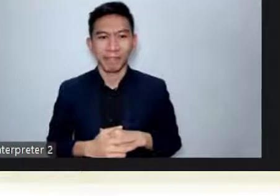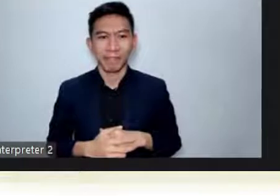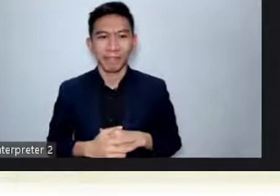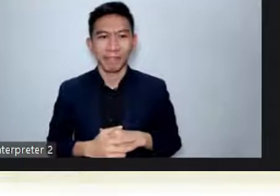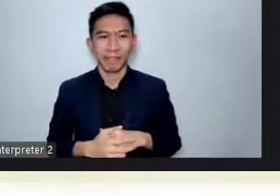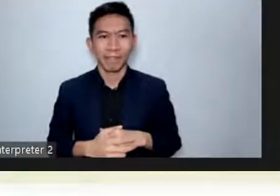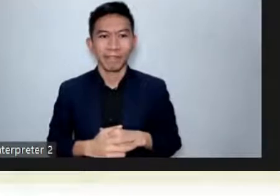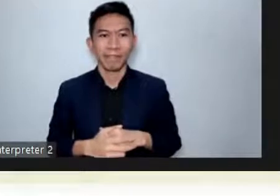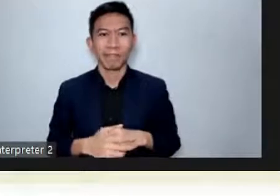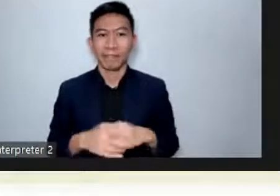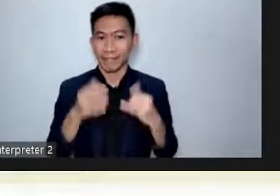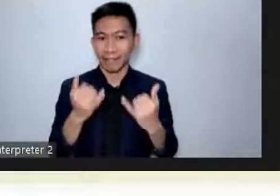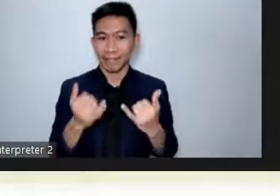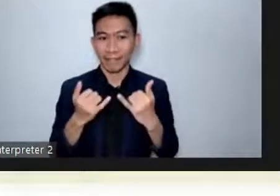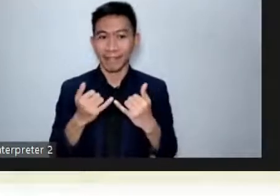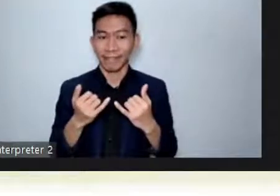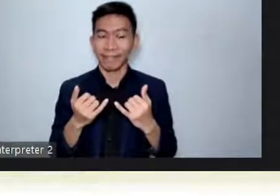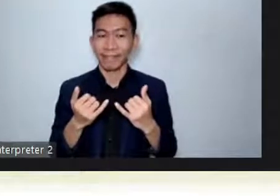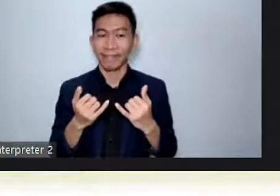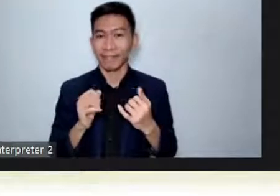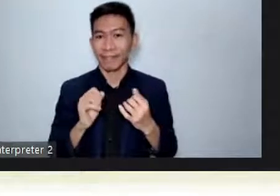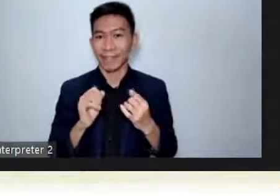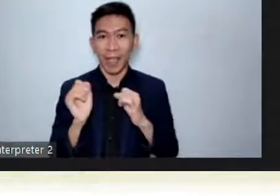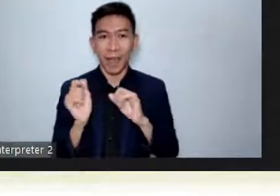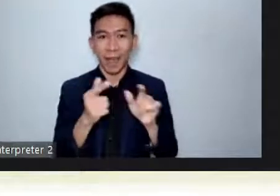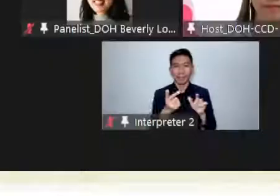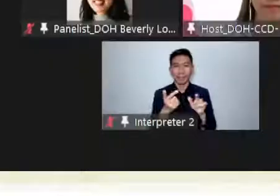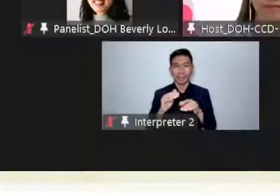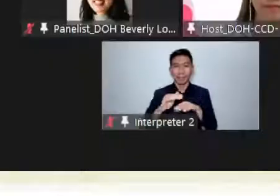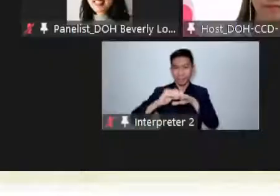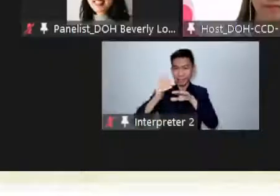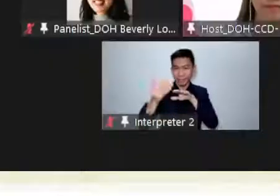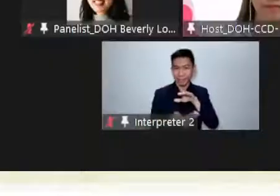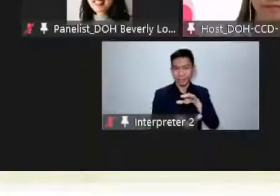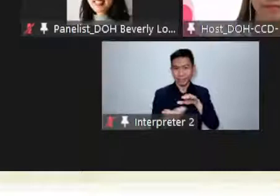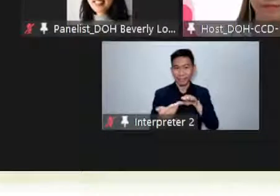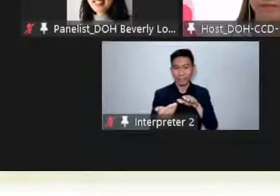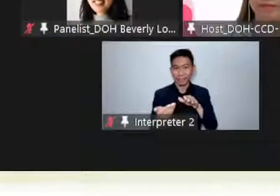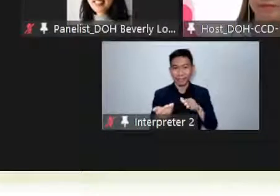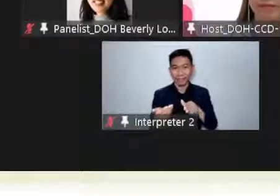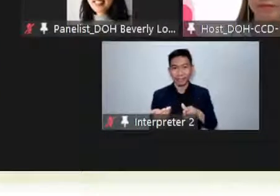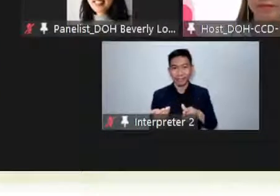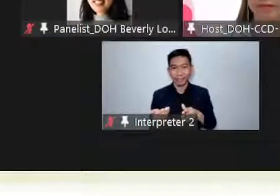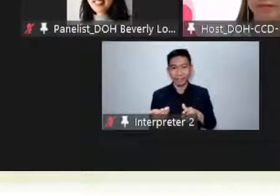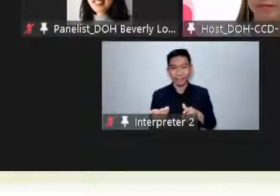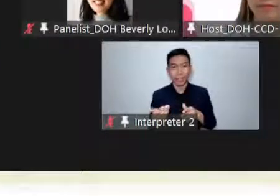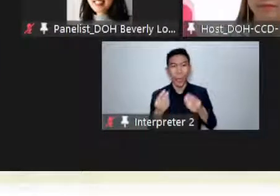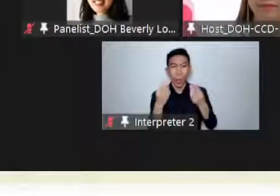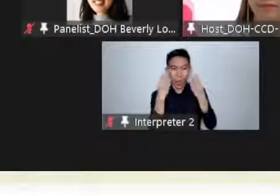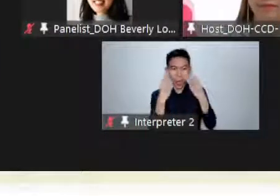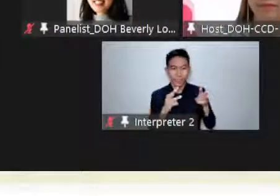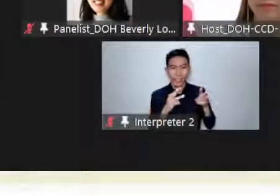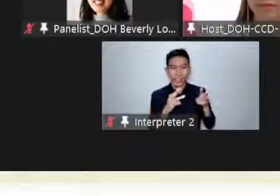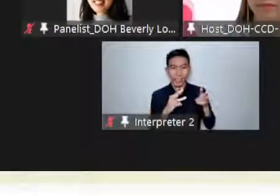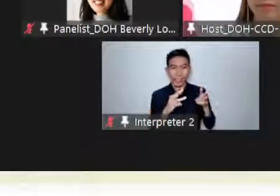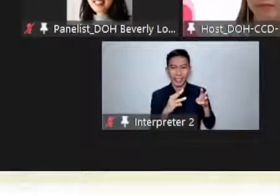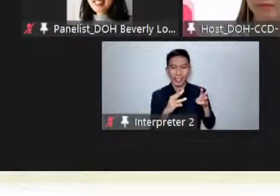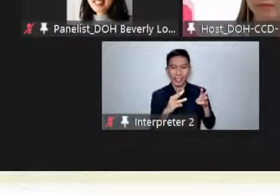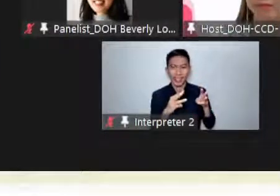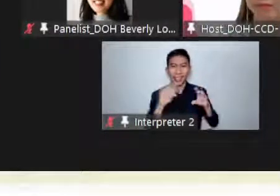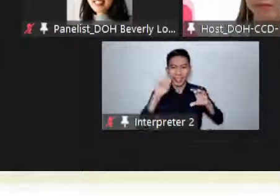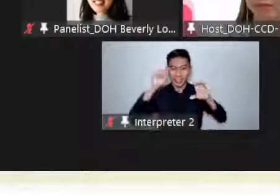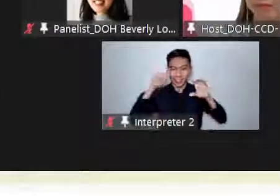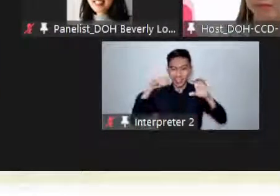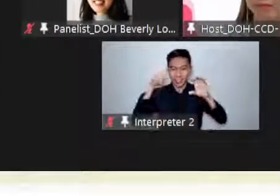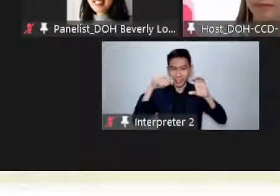Okay. And now we would like everyone to invite everyone to watch yung hinandang